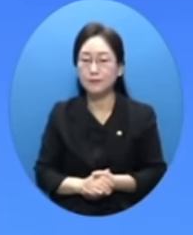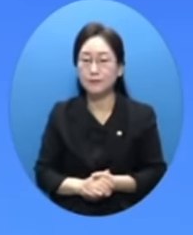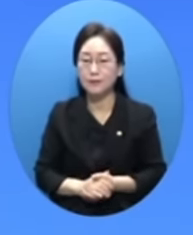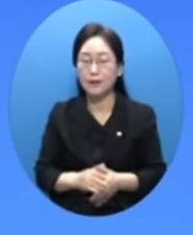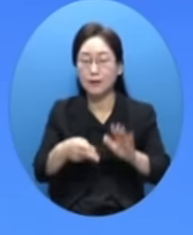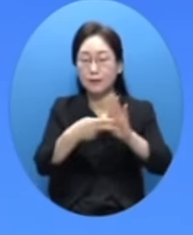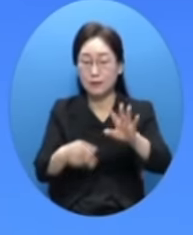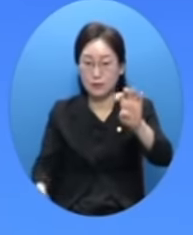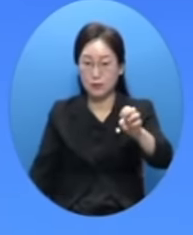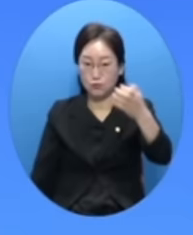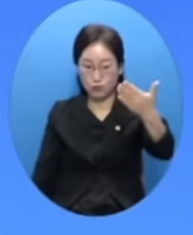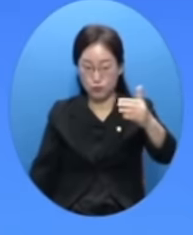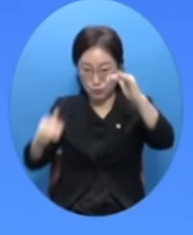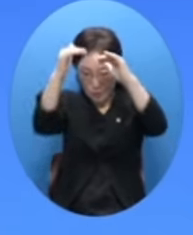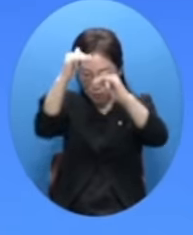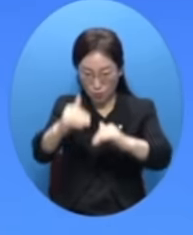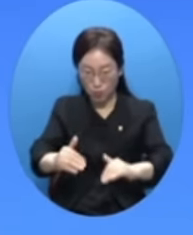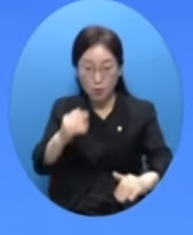이사야 49장을 보면